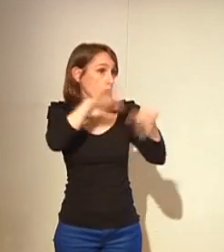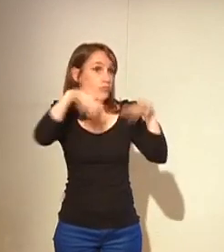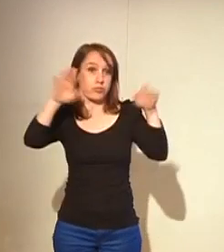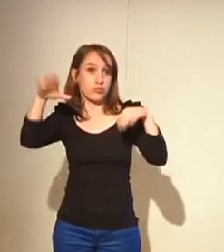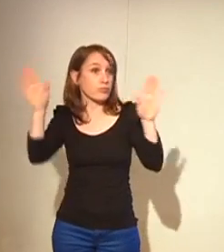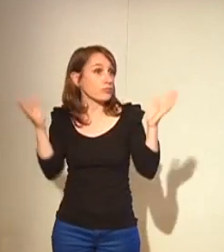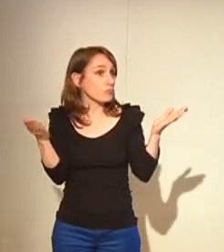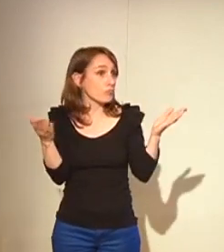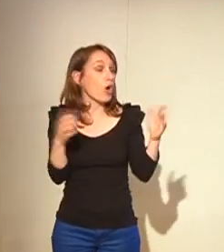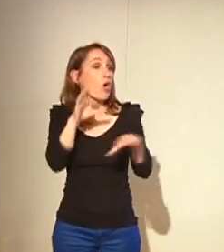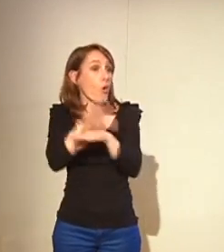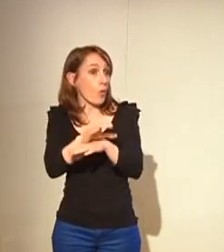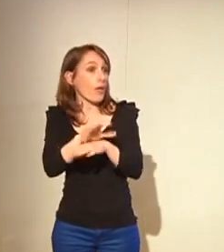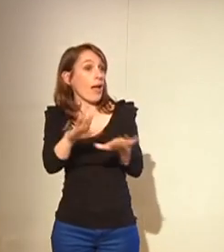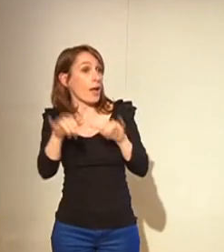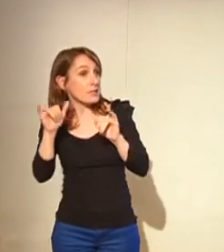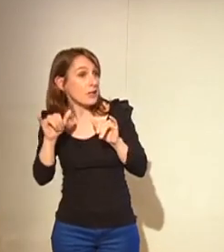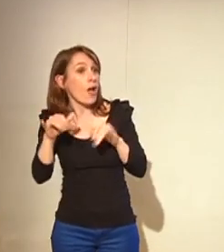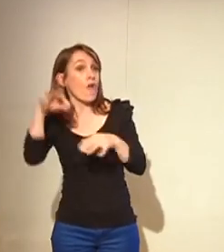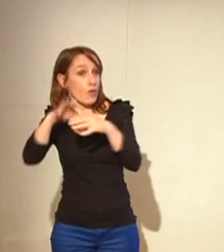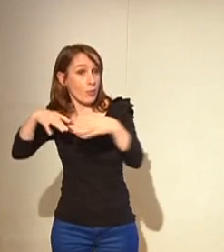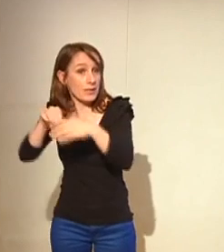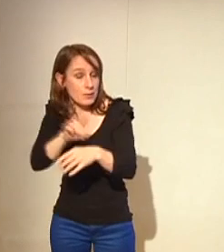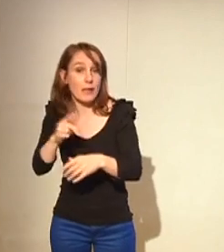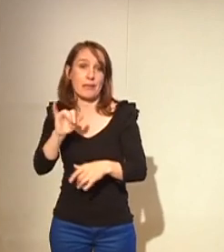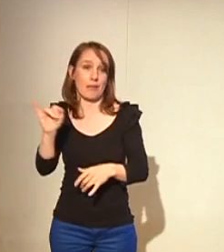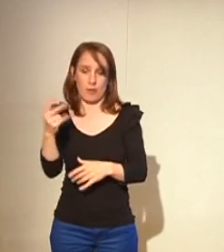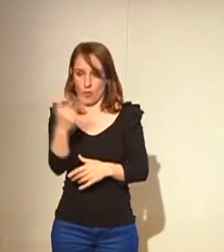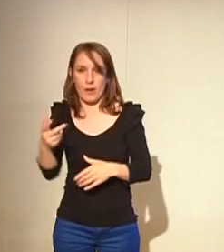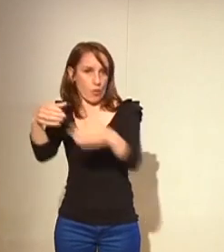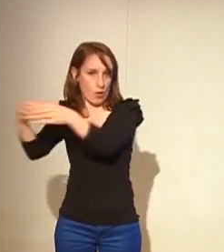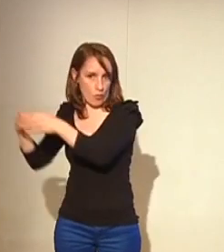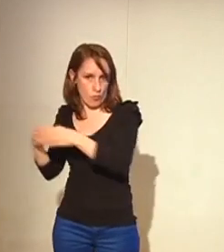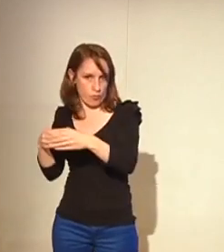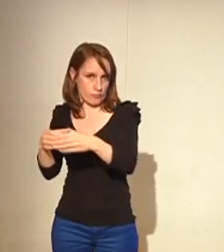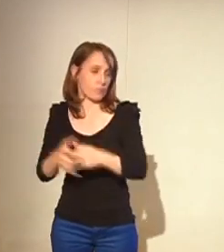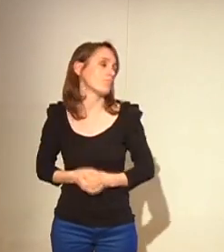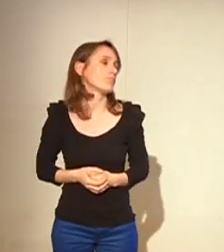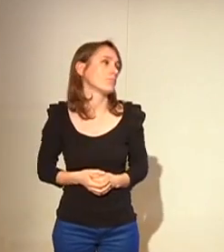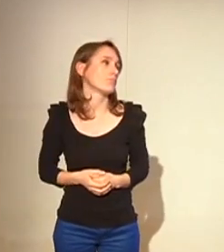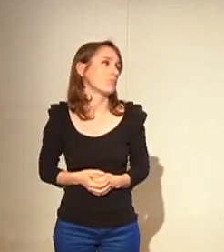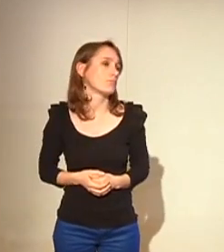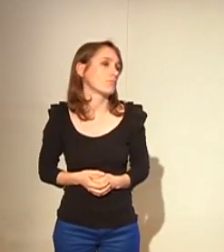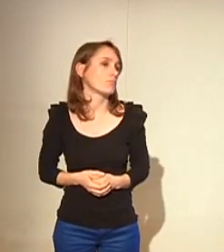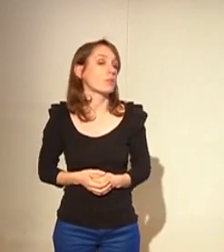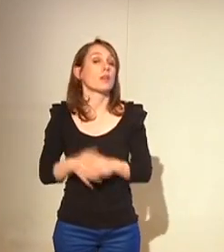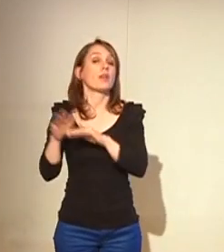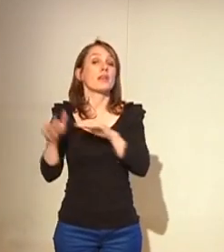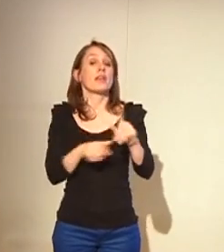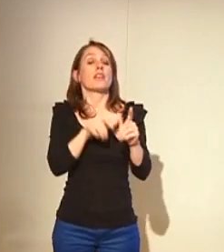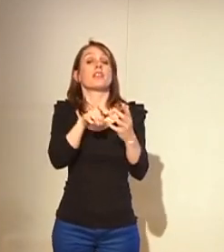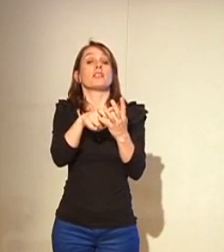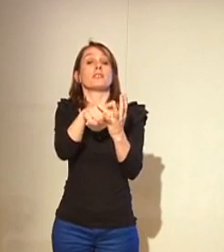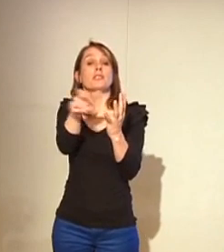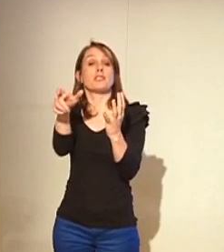lmpide qui est contre qui s'abstient ne prend pas part au vote les trois autres groupes en tant que censeur qui est pour